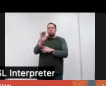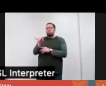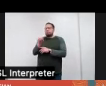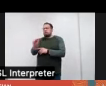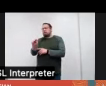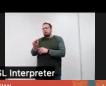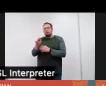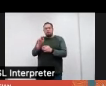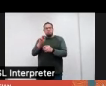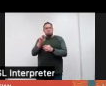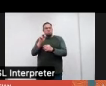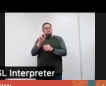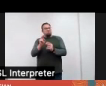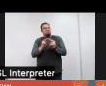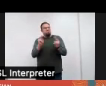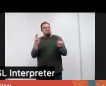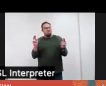they're very.